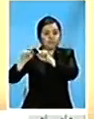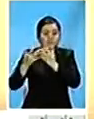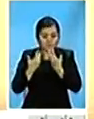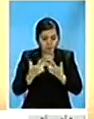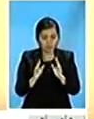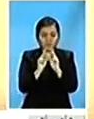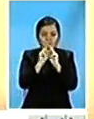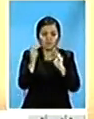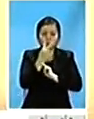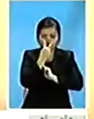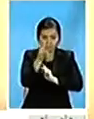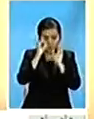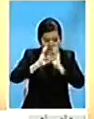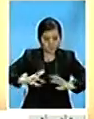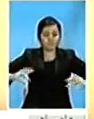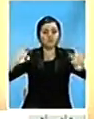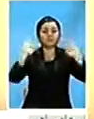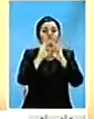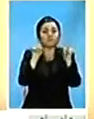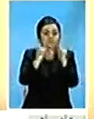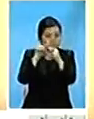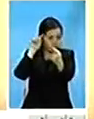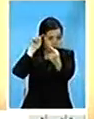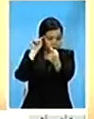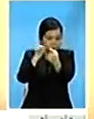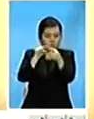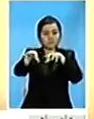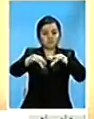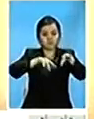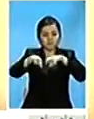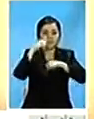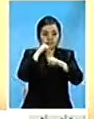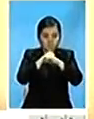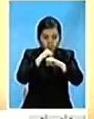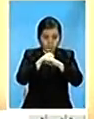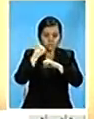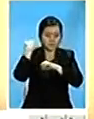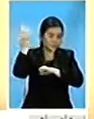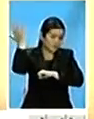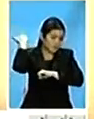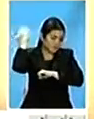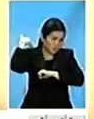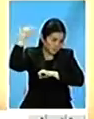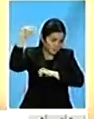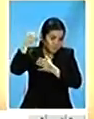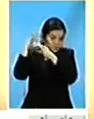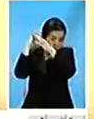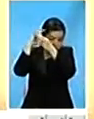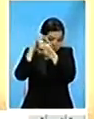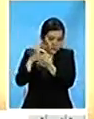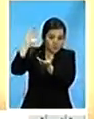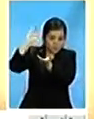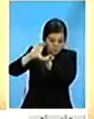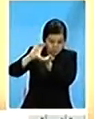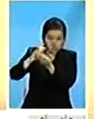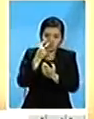ได้ให้ความสำคัญเป็นพิเศษกับเป้าหมายการดำเนินงานผลการดำเนินงานที่ผ่านมารายการที่มีความจำเป็น